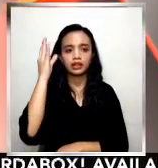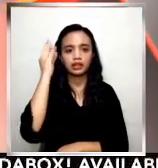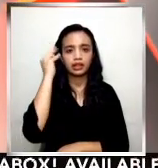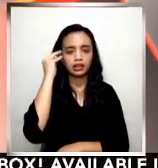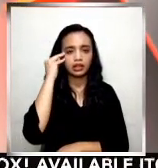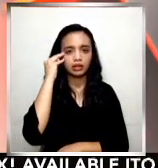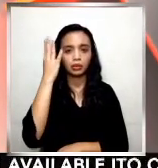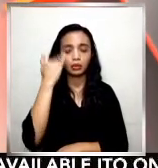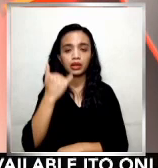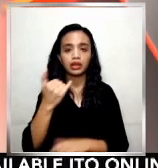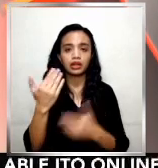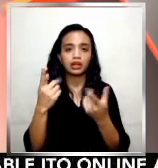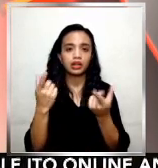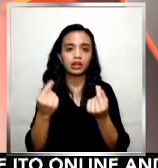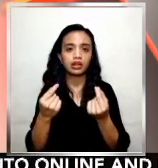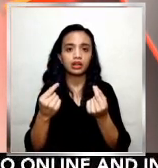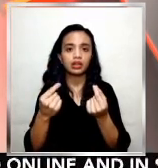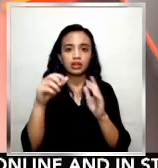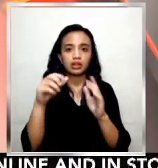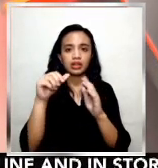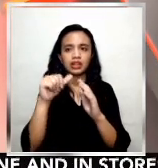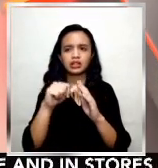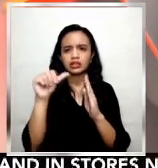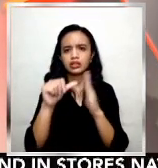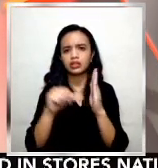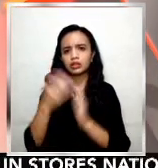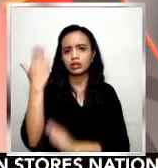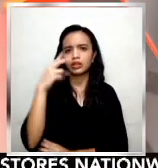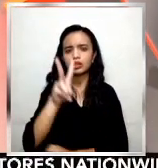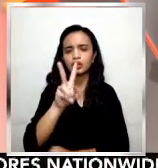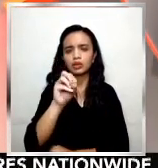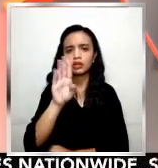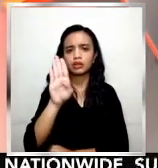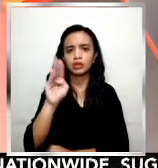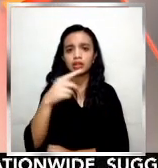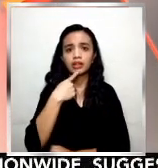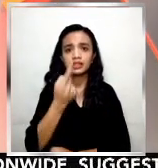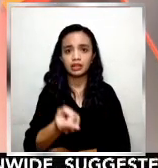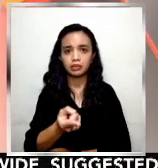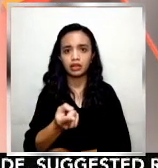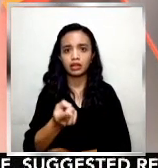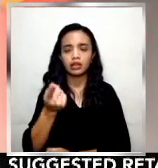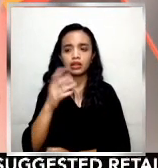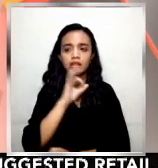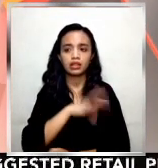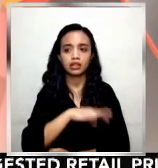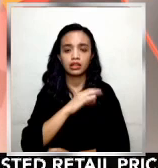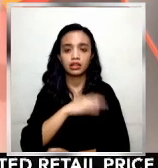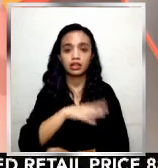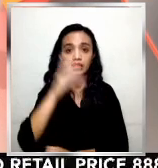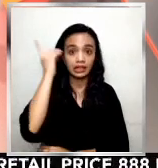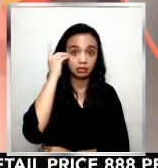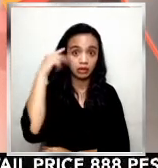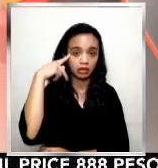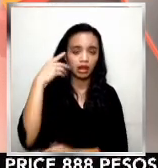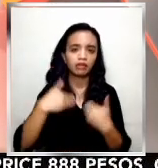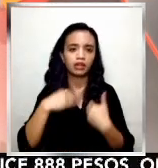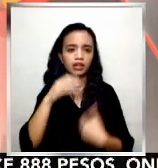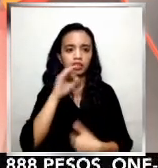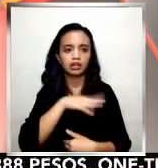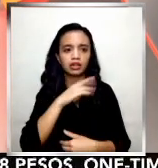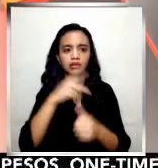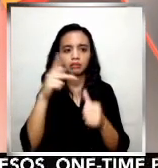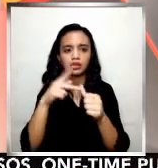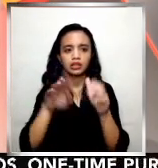mga artikulo noong 2014 na nagsabing nakinabang umano si Del Prado sa Priority Development Assistance Fund o Pork